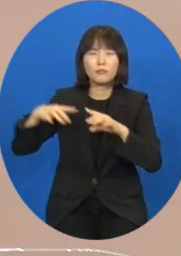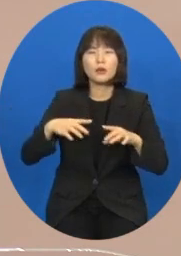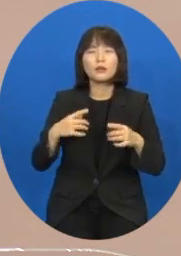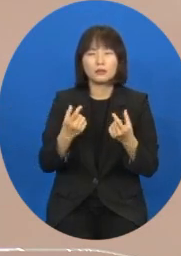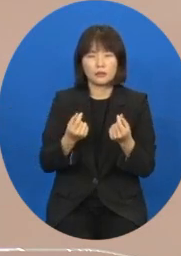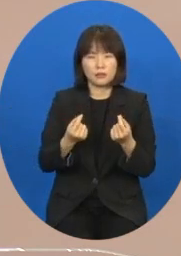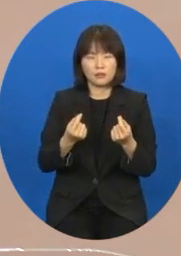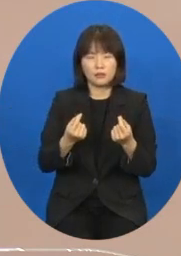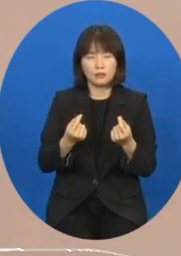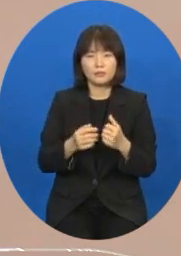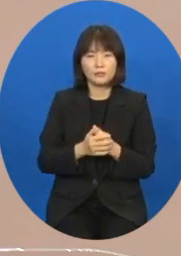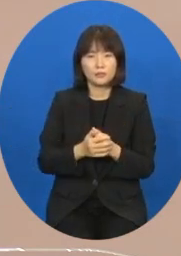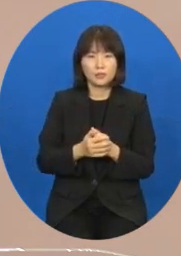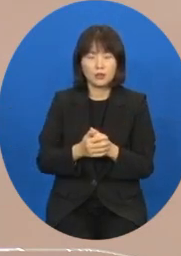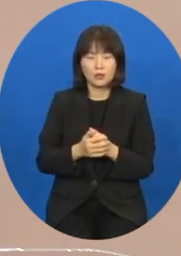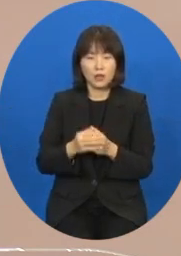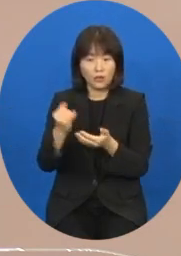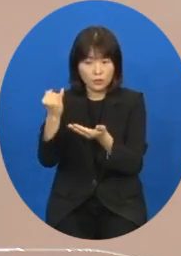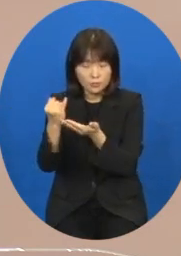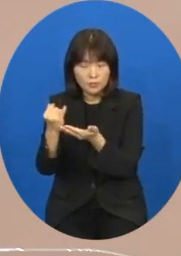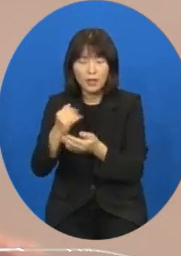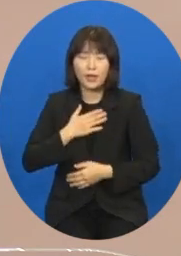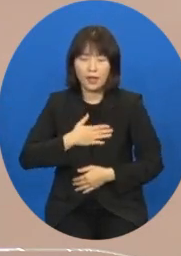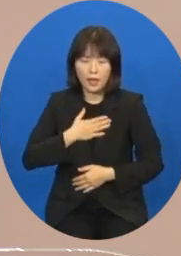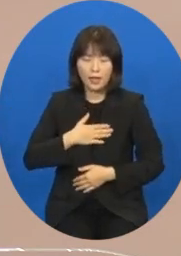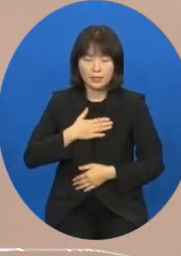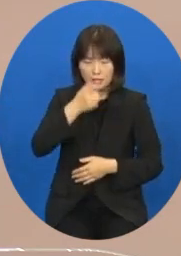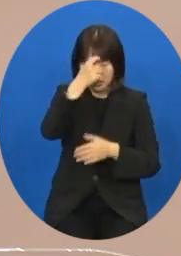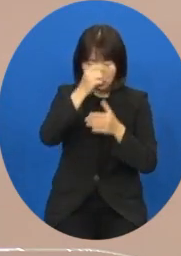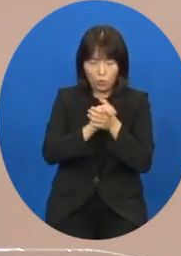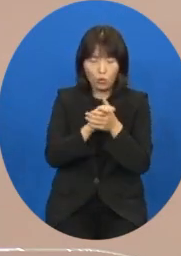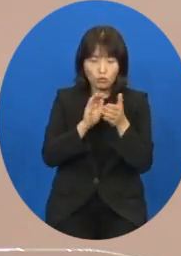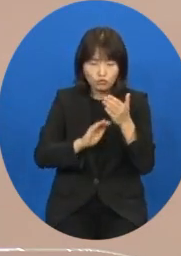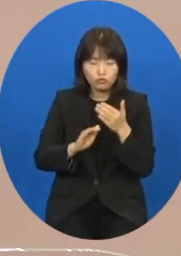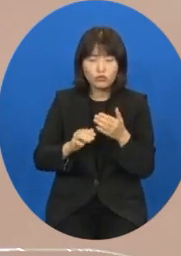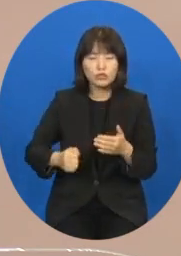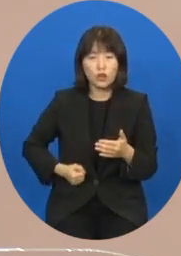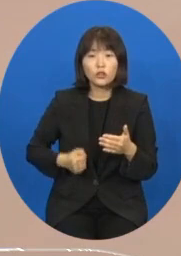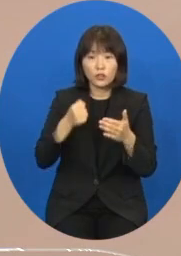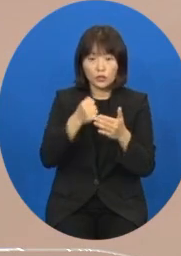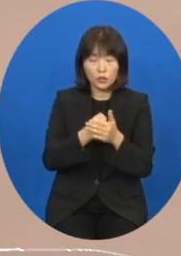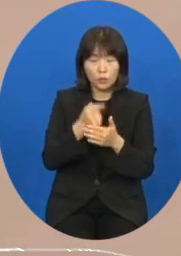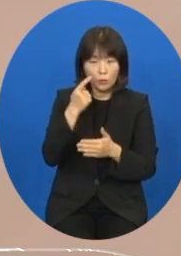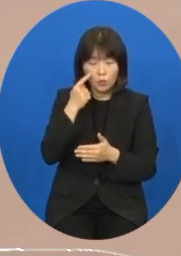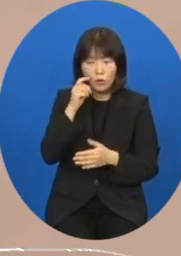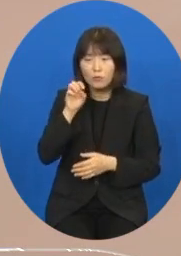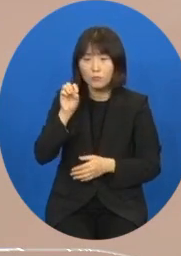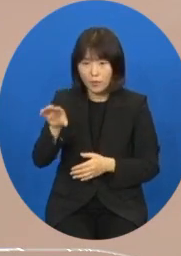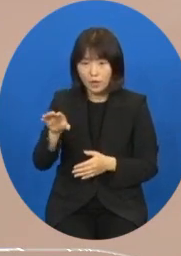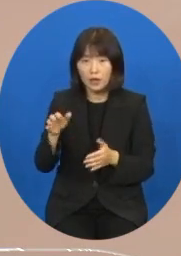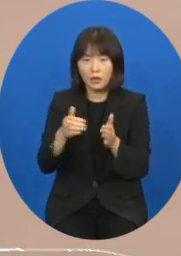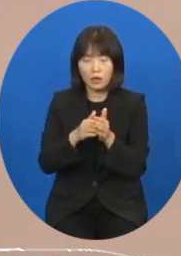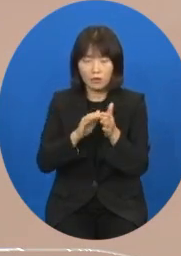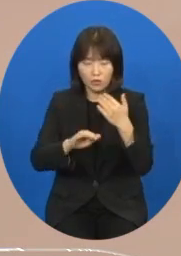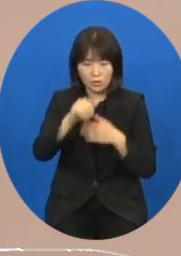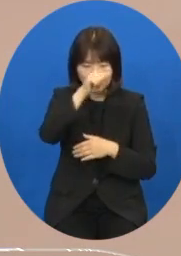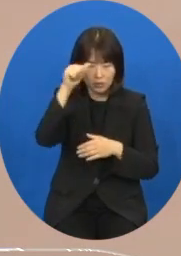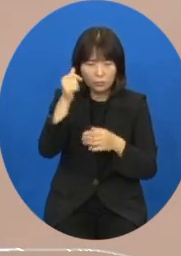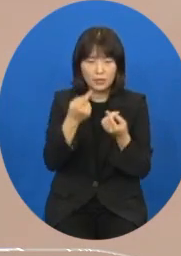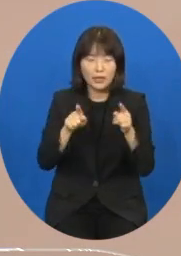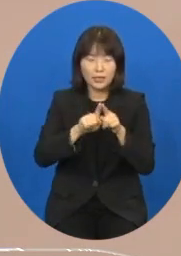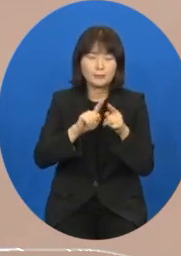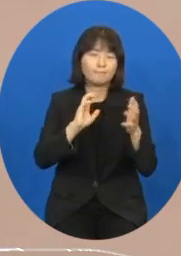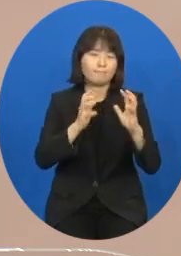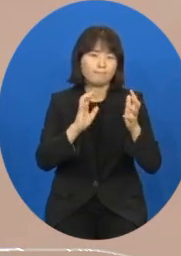권사님 알겠습니다. 제가 기도하고 결정하겠습니다. 그리고 장로님들과 논의를 했습니다. 그리고 저부터